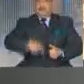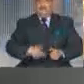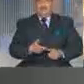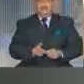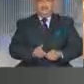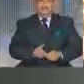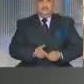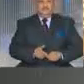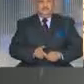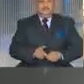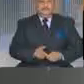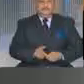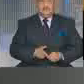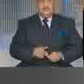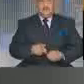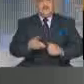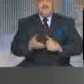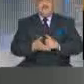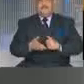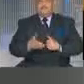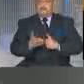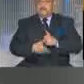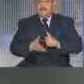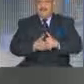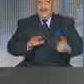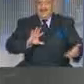سنة 25 و2000.